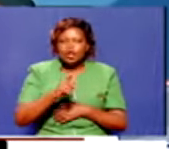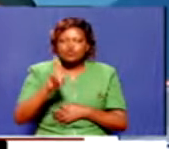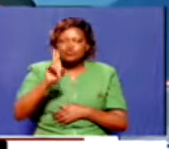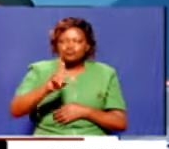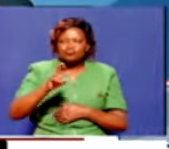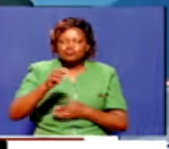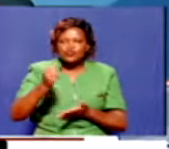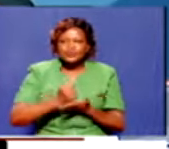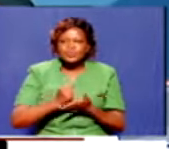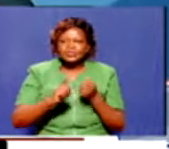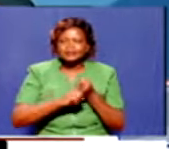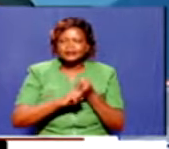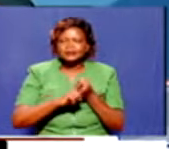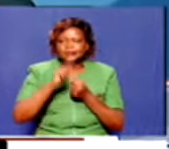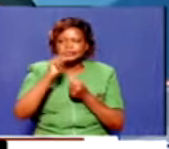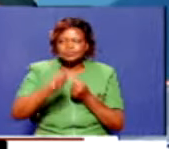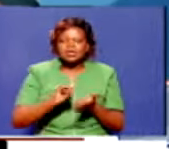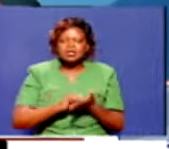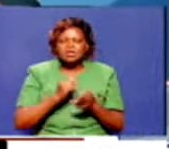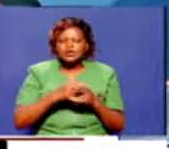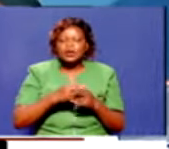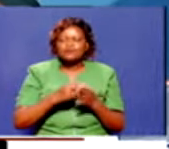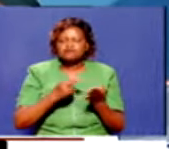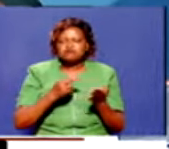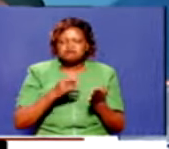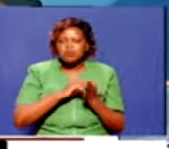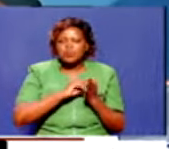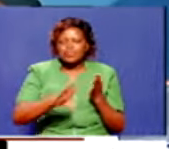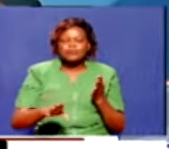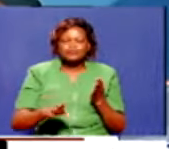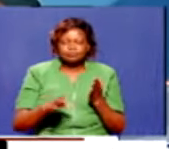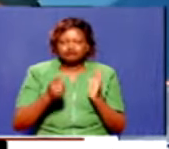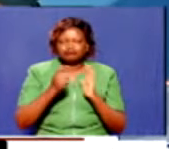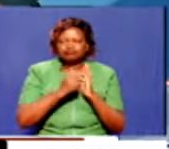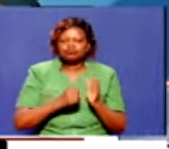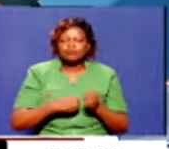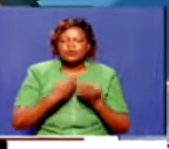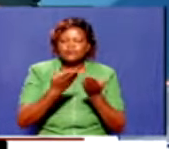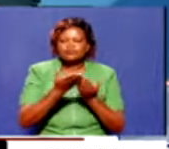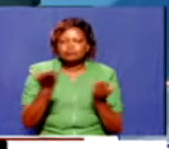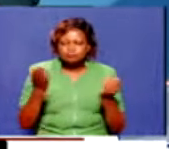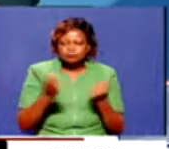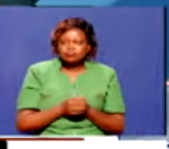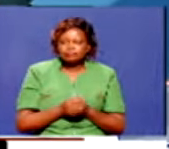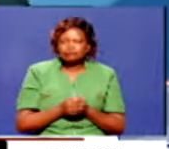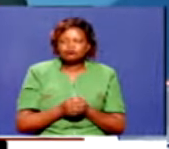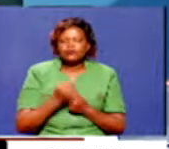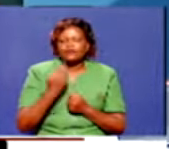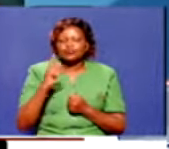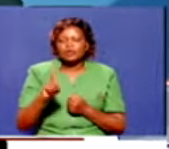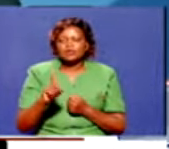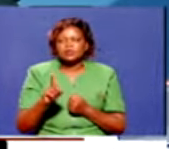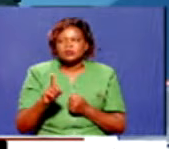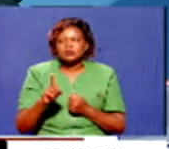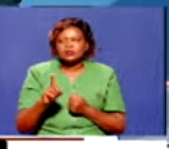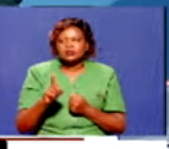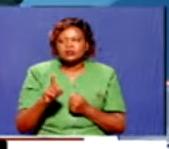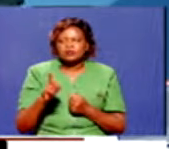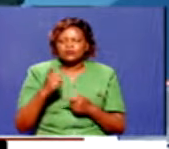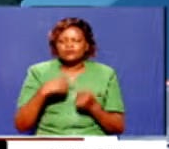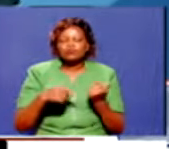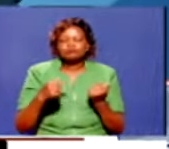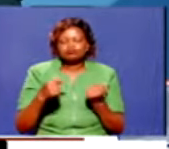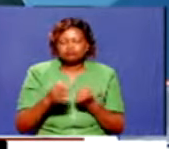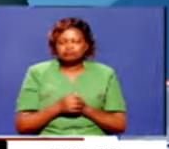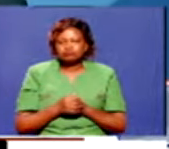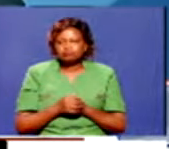majaji sita ambao majina yao yaliondolewa katika orodha iliyowasilishwa kwake ya majina 41 na tume ya kuajiri wahudumu wa